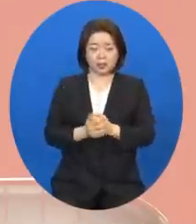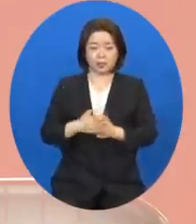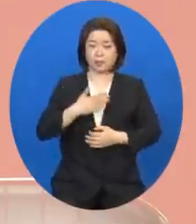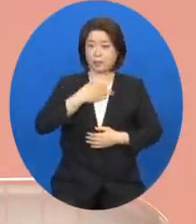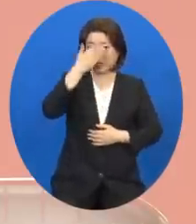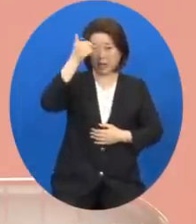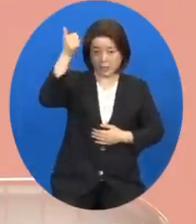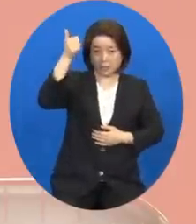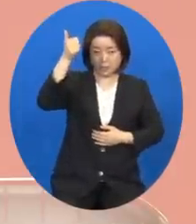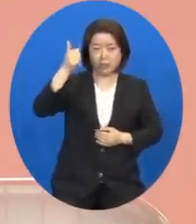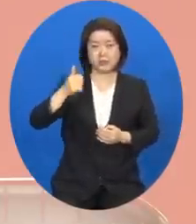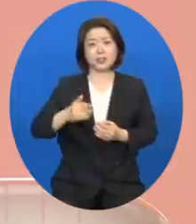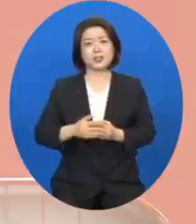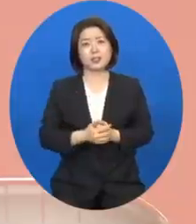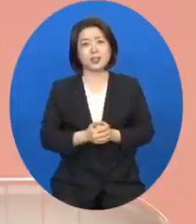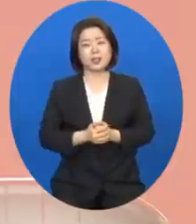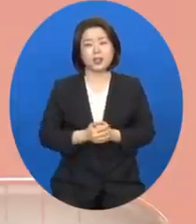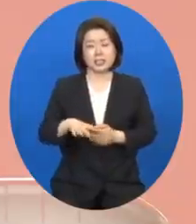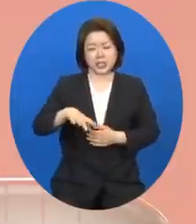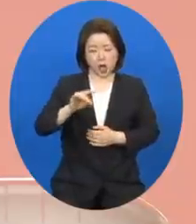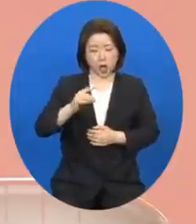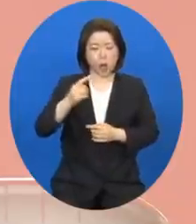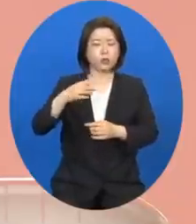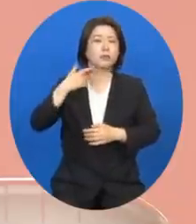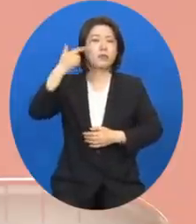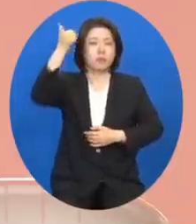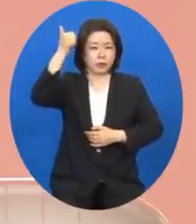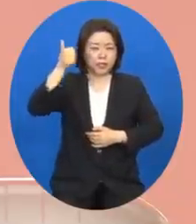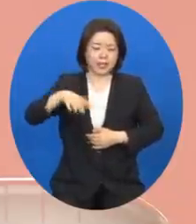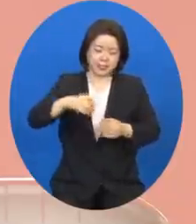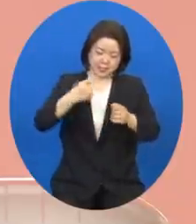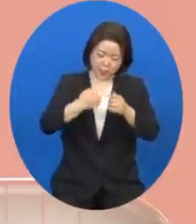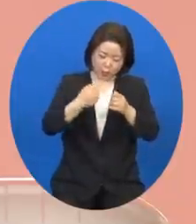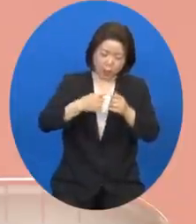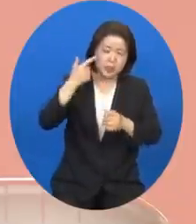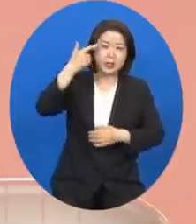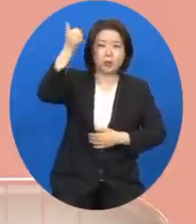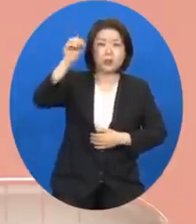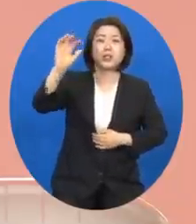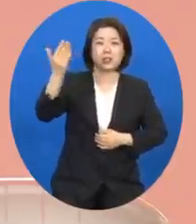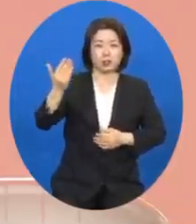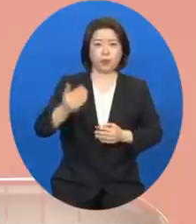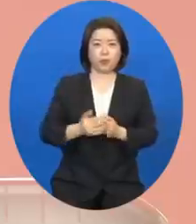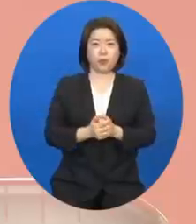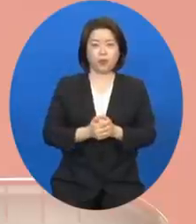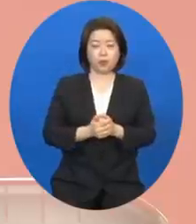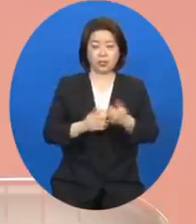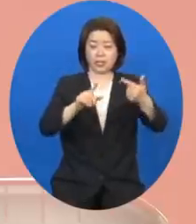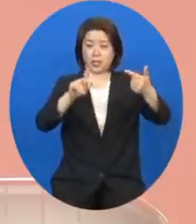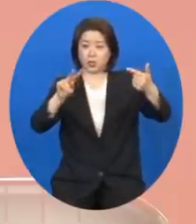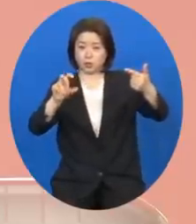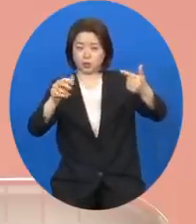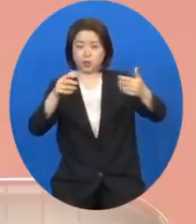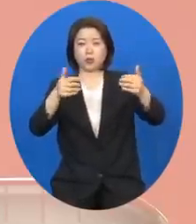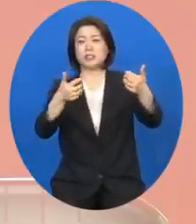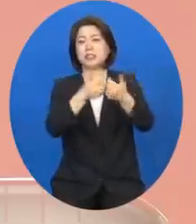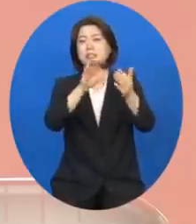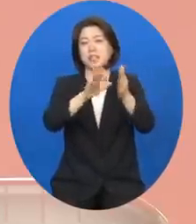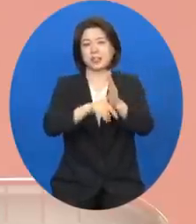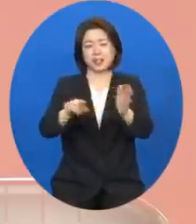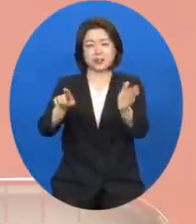할아버지는 목사가 저희 집안의 첫 번째 목사이시고 6.25 전쟁 때